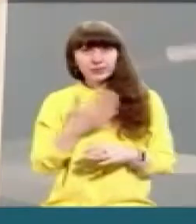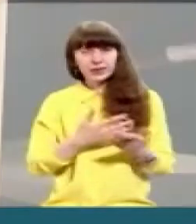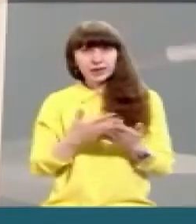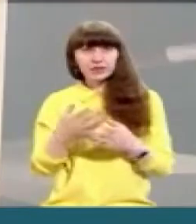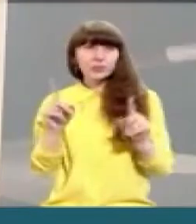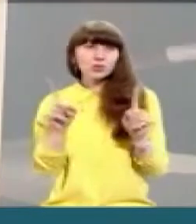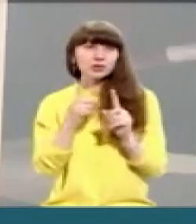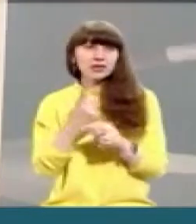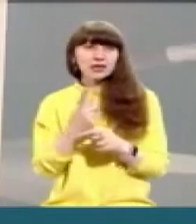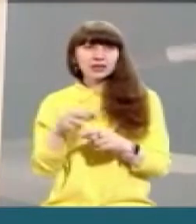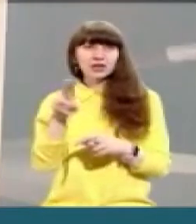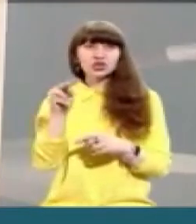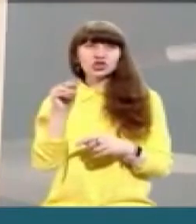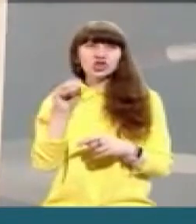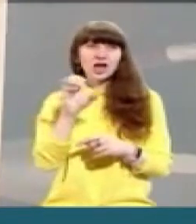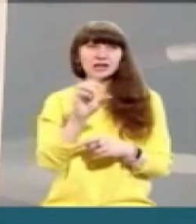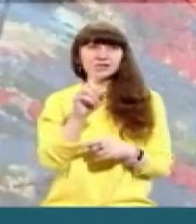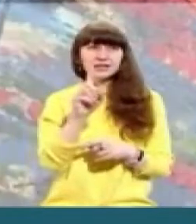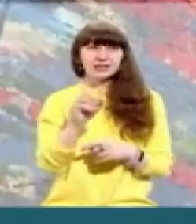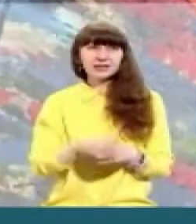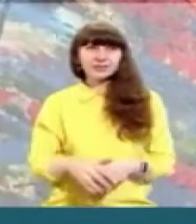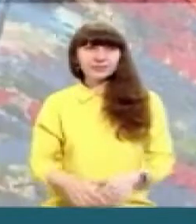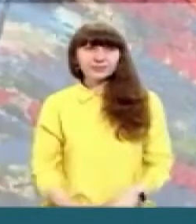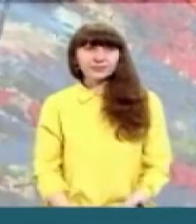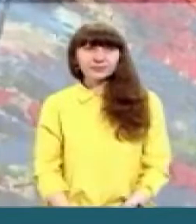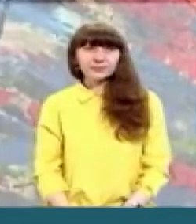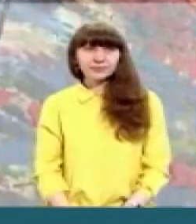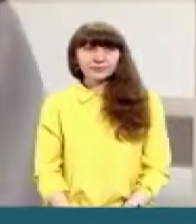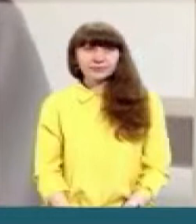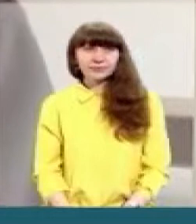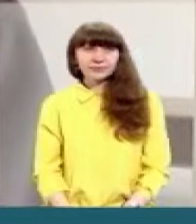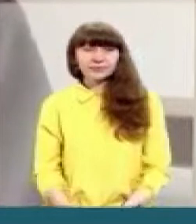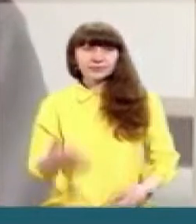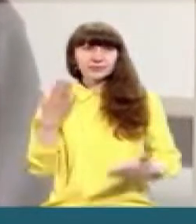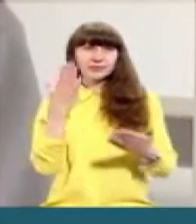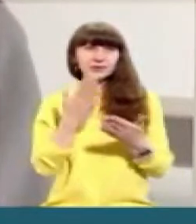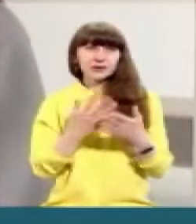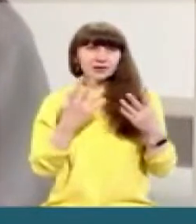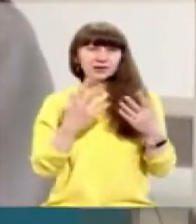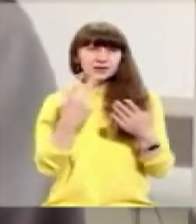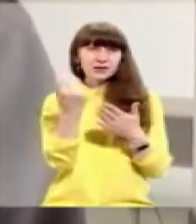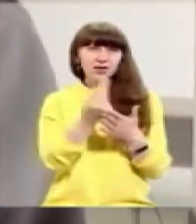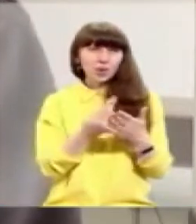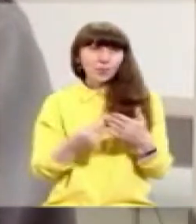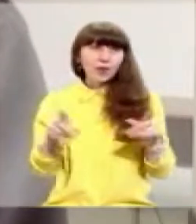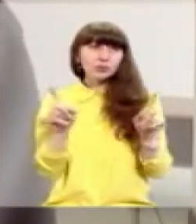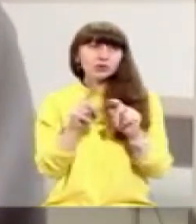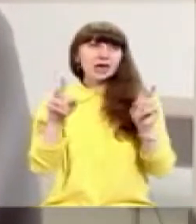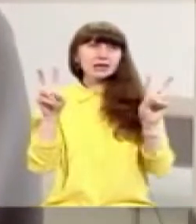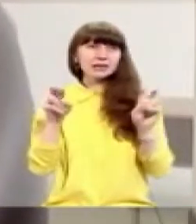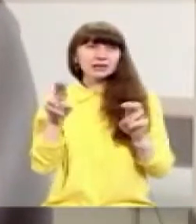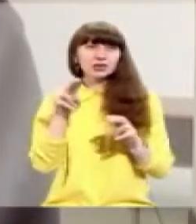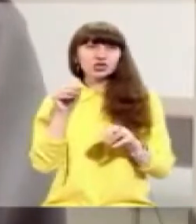в музыке это джаз одноименная картина в числе представленных работ есть работала допустим по музыкальный теме